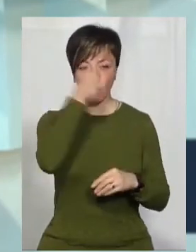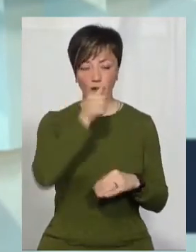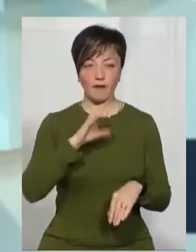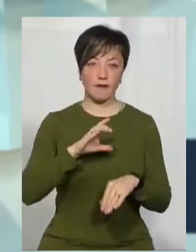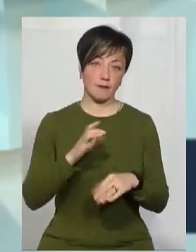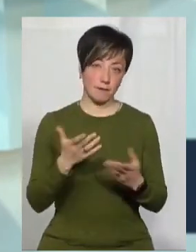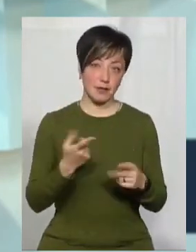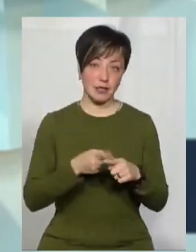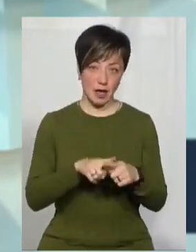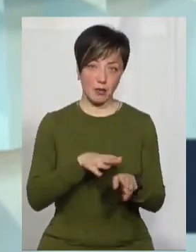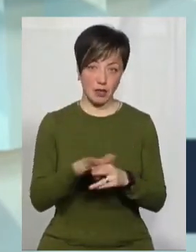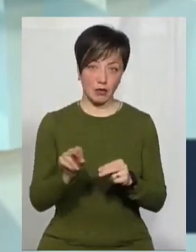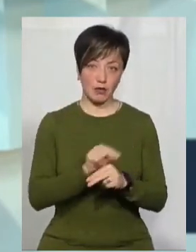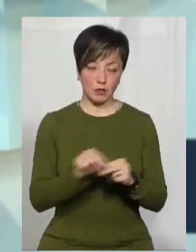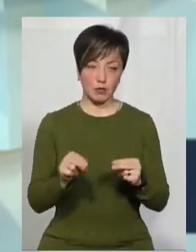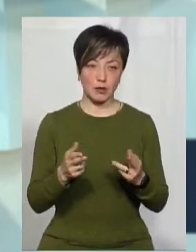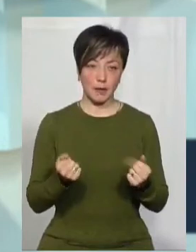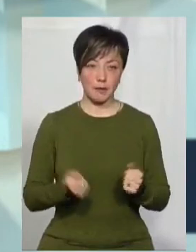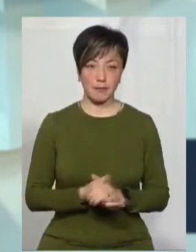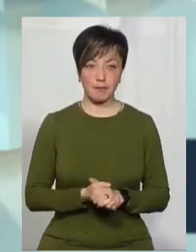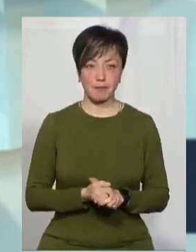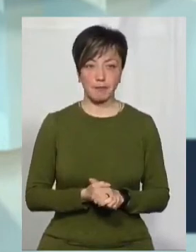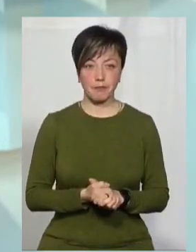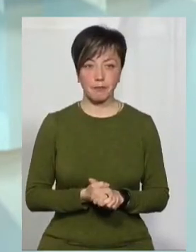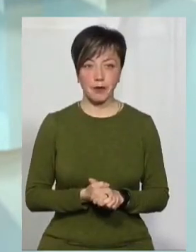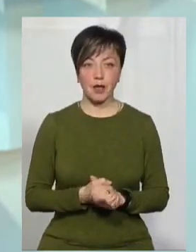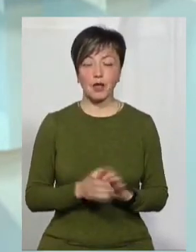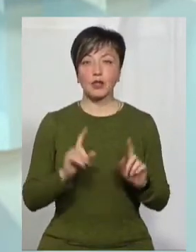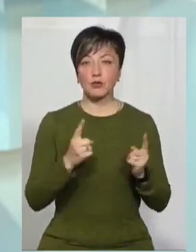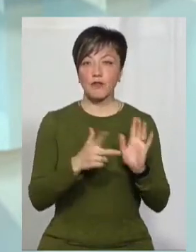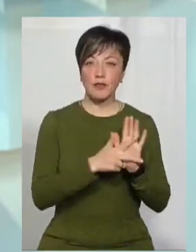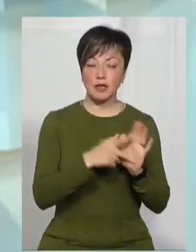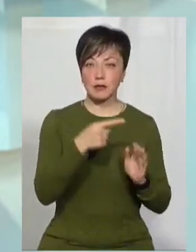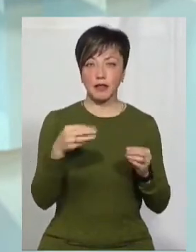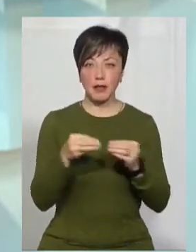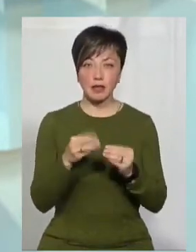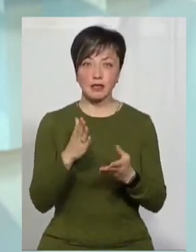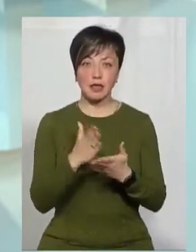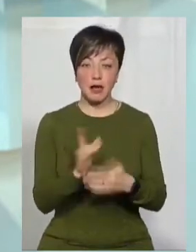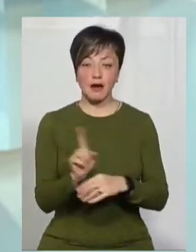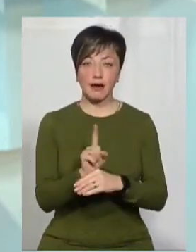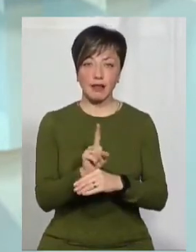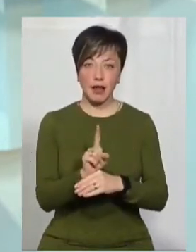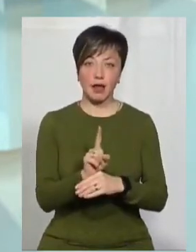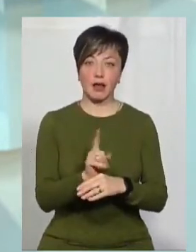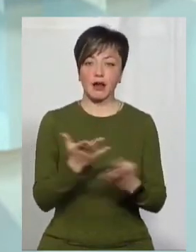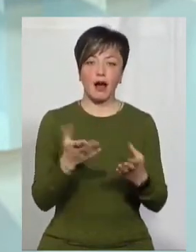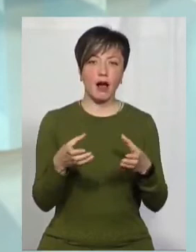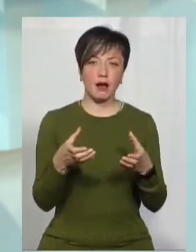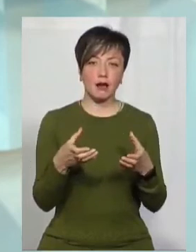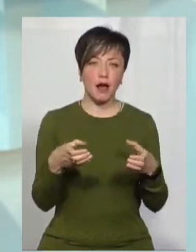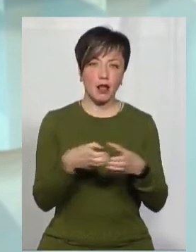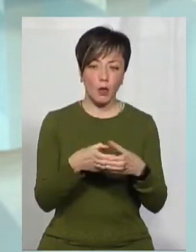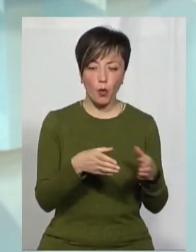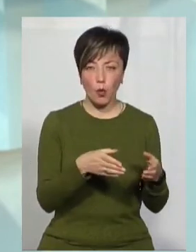фактично можемо говорити про це. Капітально відремонтований. Так, так, капітально відремонтований. Чого кажу від 8 до 10, тому що є певні критерії, якби це і категорія дороги,